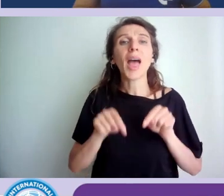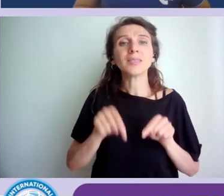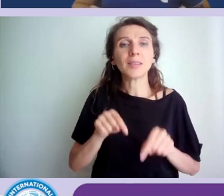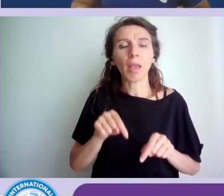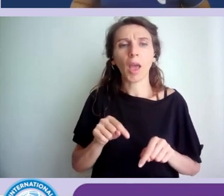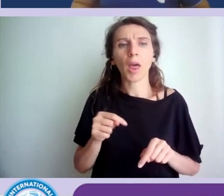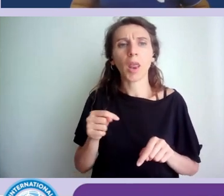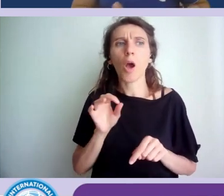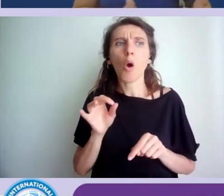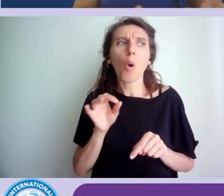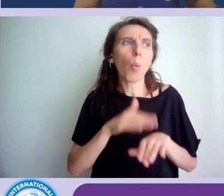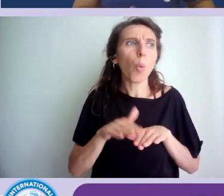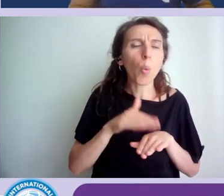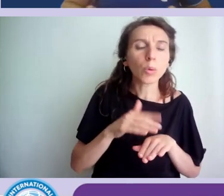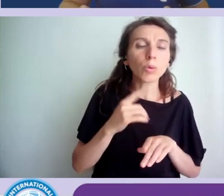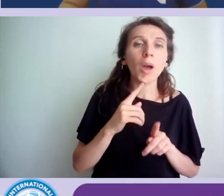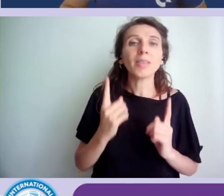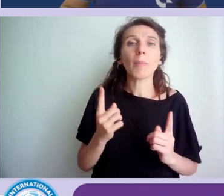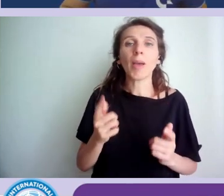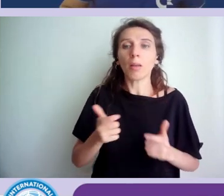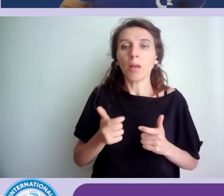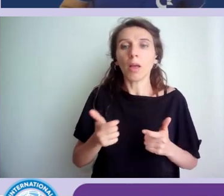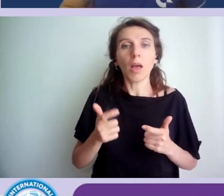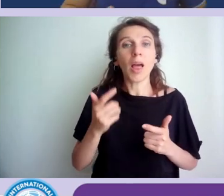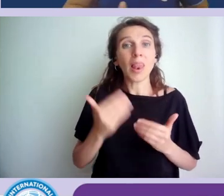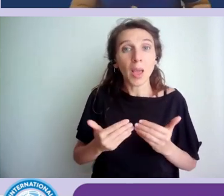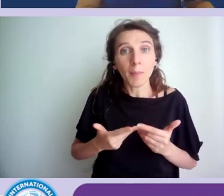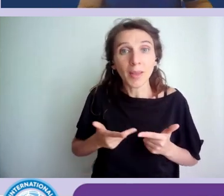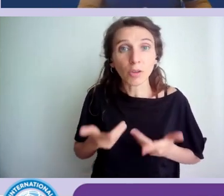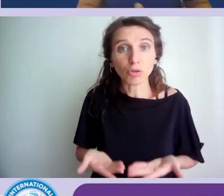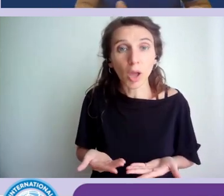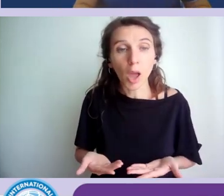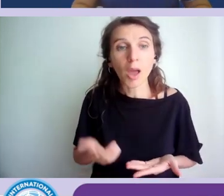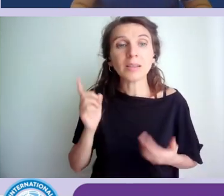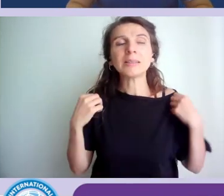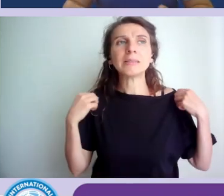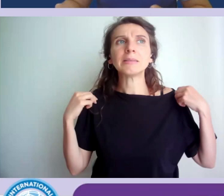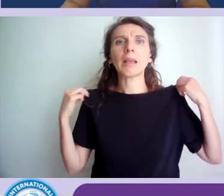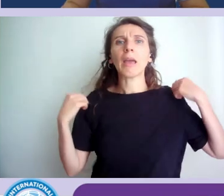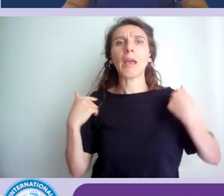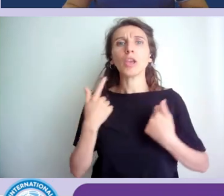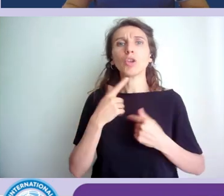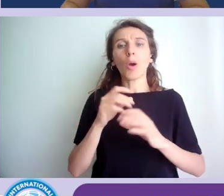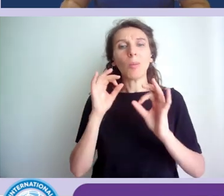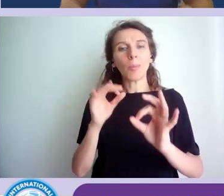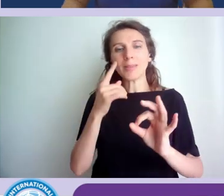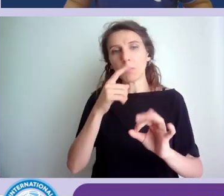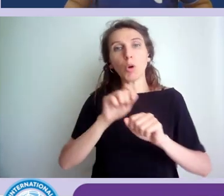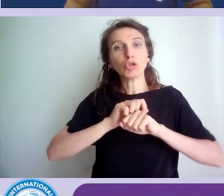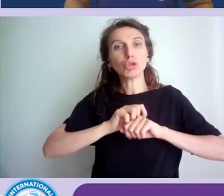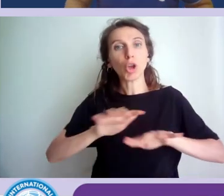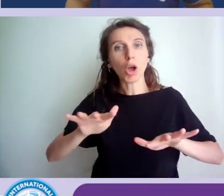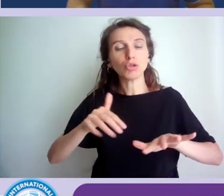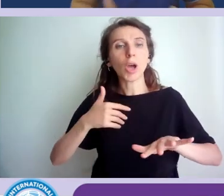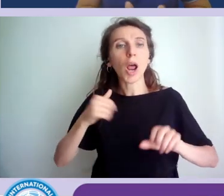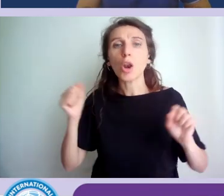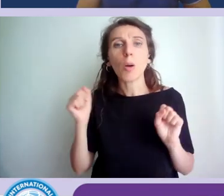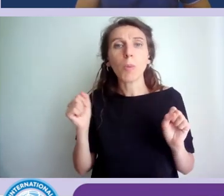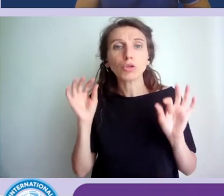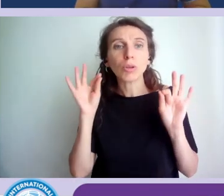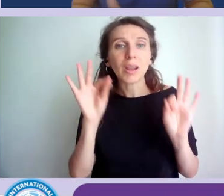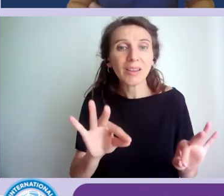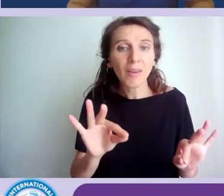o meno anche lì dipende quanto è bloccante se non riesco a raggiungere i pulsanti Social è un errore ma è